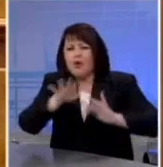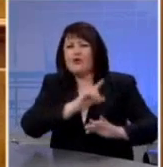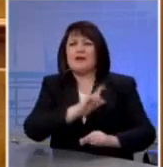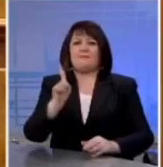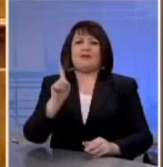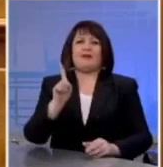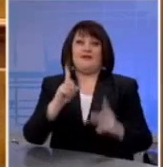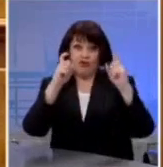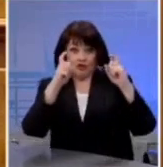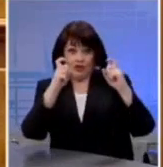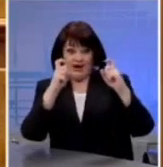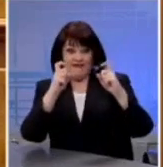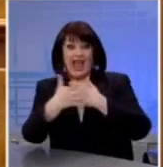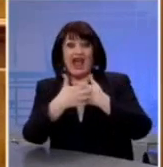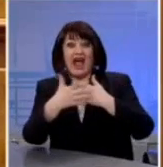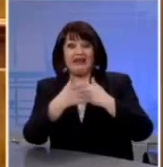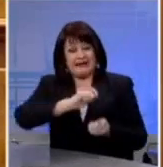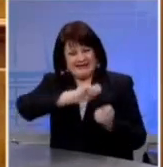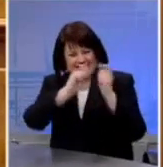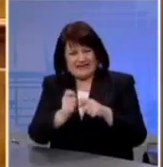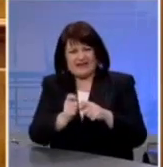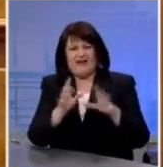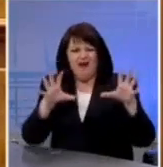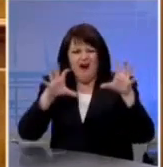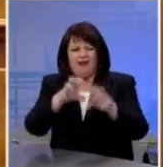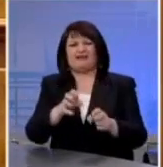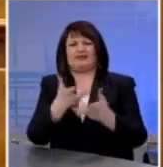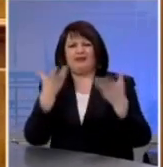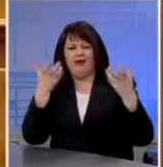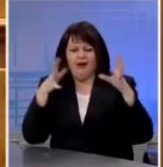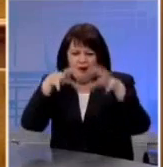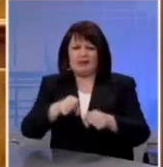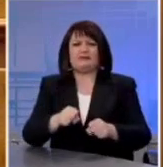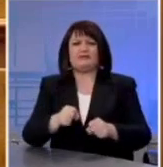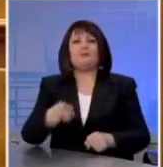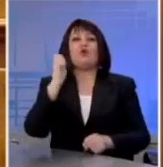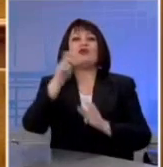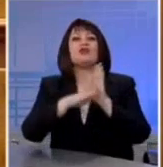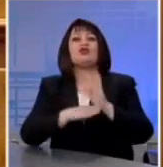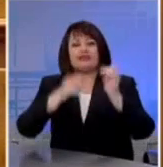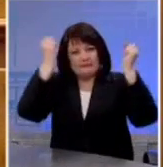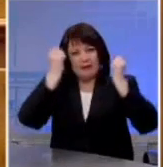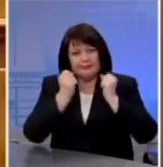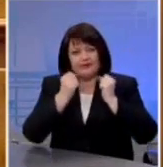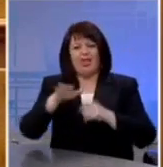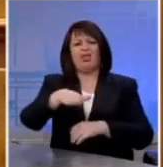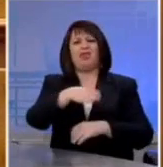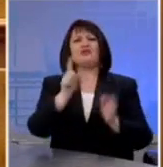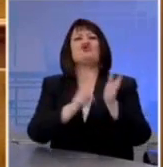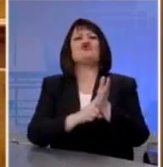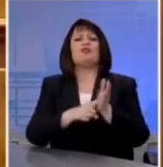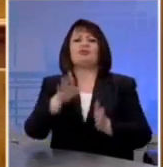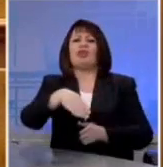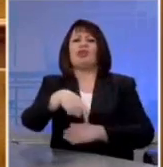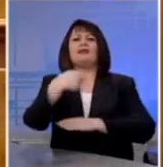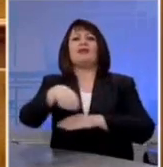των Ιμαλαΐων μετατρέπεται σε τίγρη και τρώει το πολιτικό σύστημα και εξευτελίζει τους θεσμούς και τη